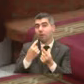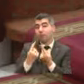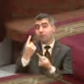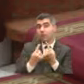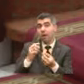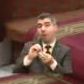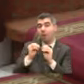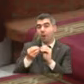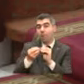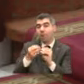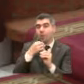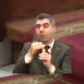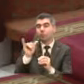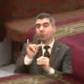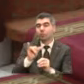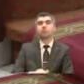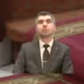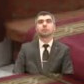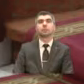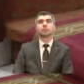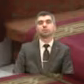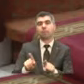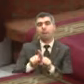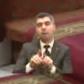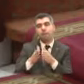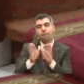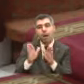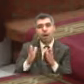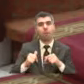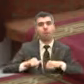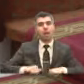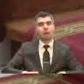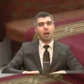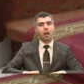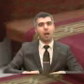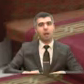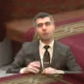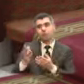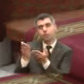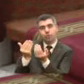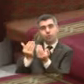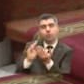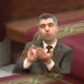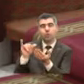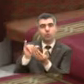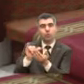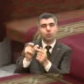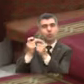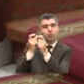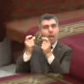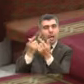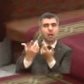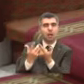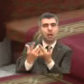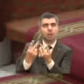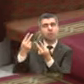اللي حنا تنحاولوا نعالجوا. دابا حنا تنديروا صفقات، تنفتحوا الصفقات وتتجي تبع الحلف واحد